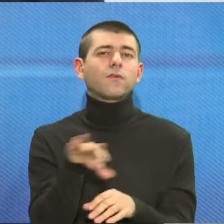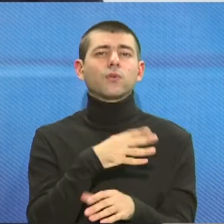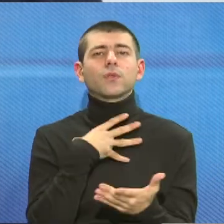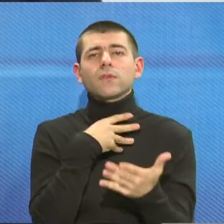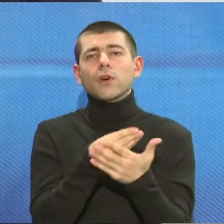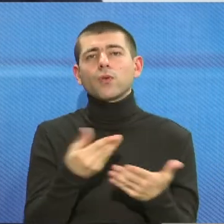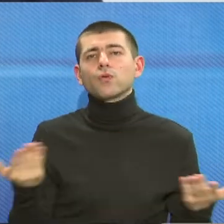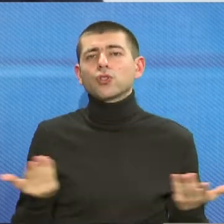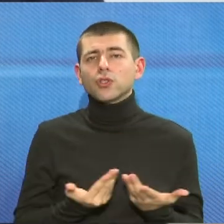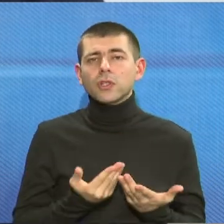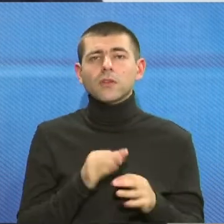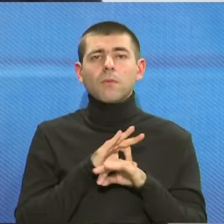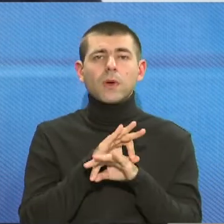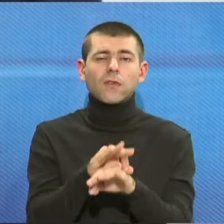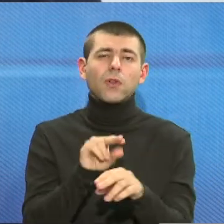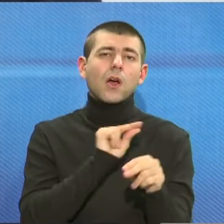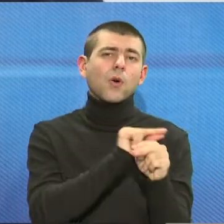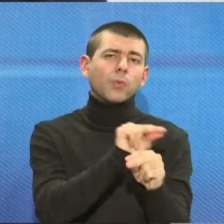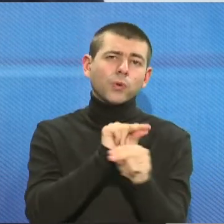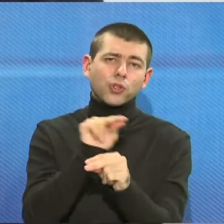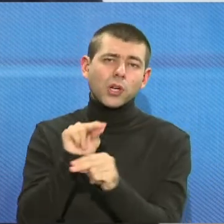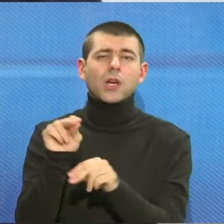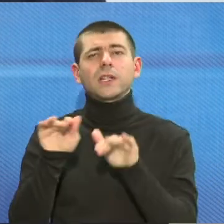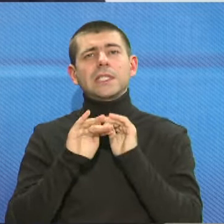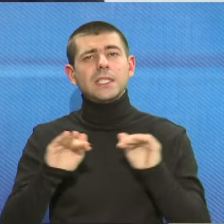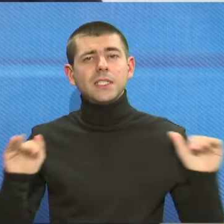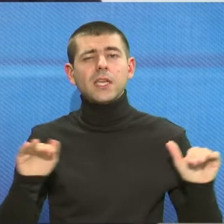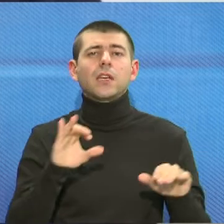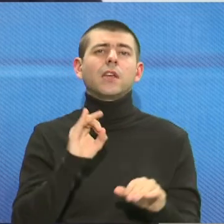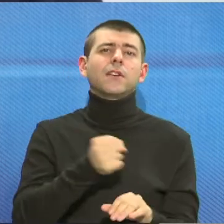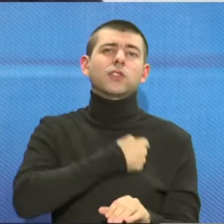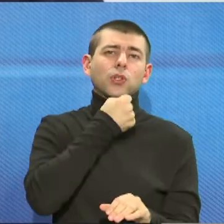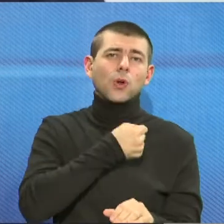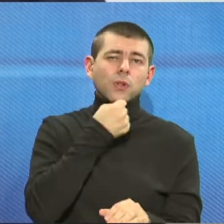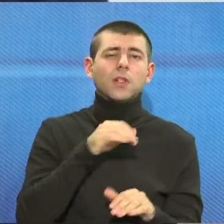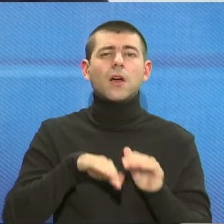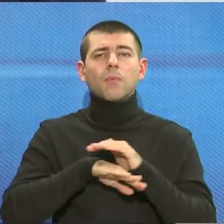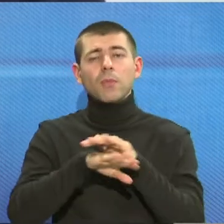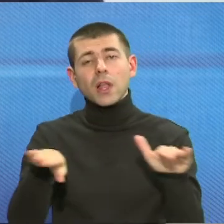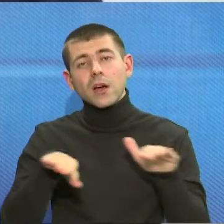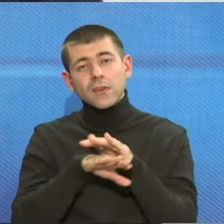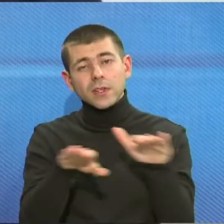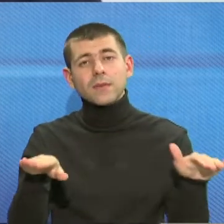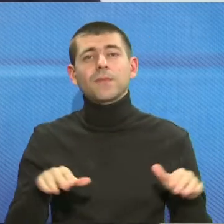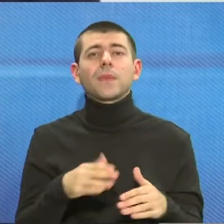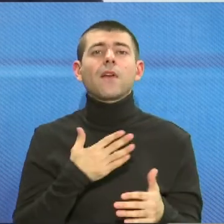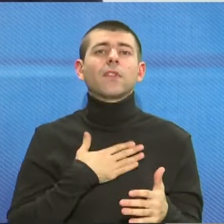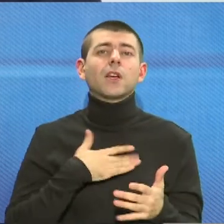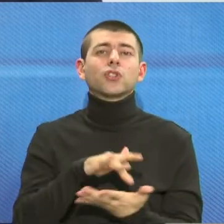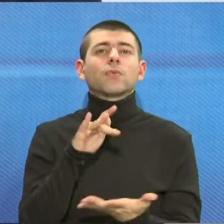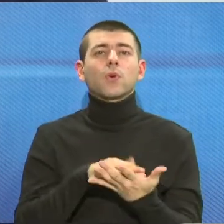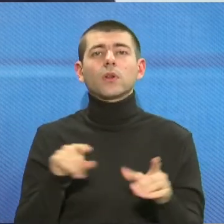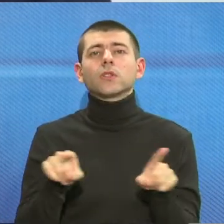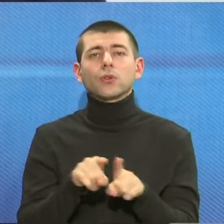жизнь свою посвятил, обучая детей, взрослых, плаванию. Ну, в нашем городе тоже. Сегодня